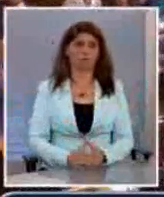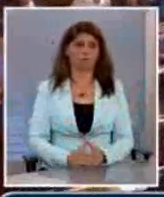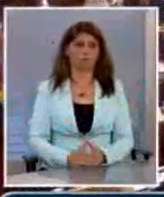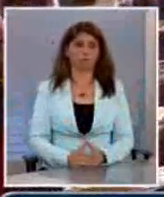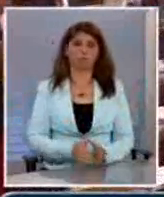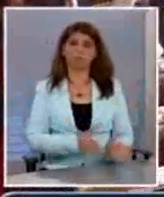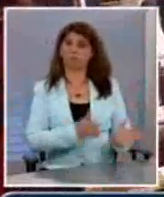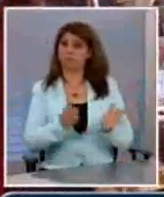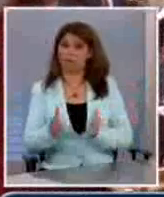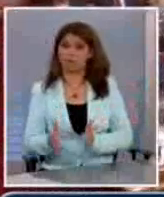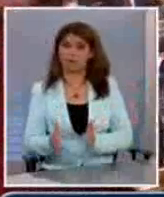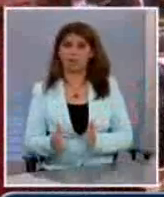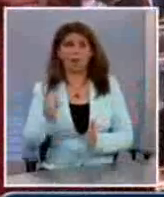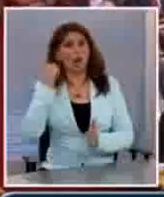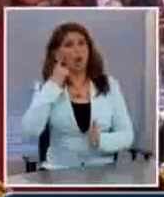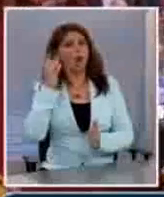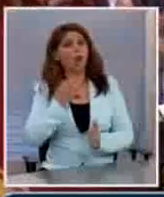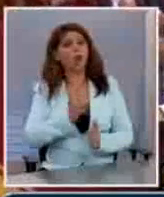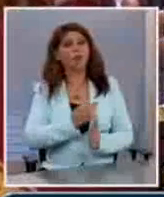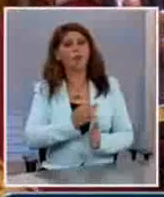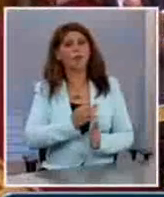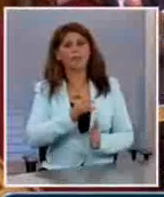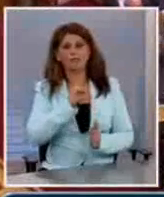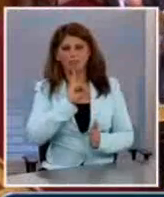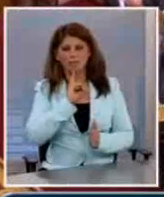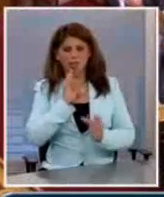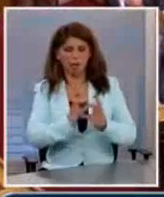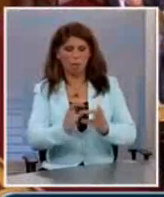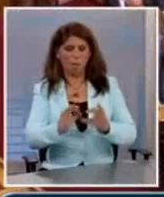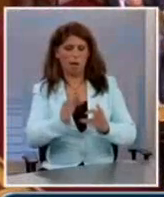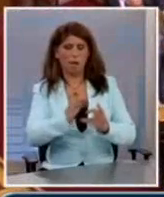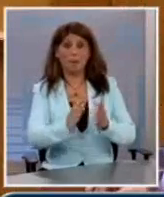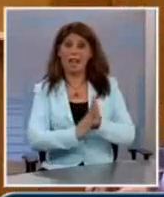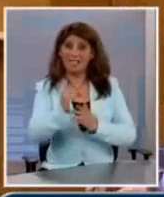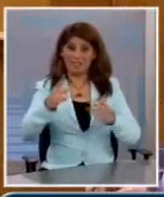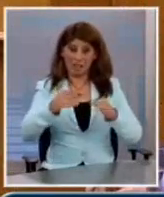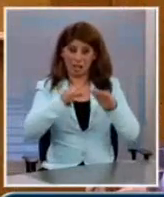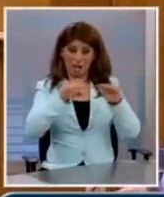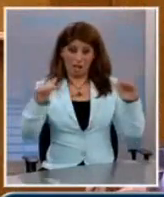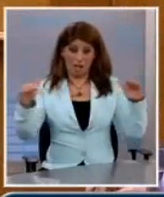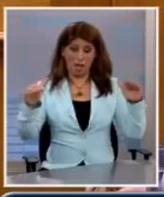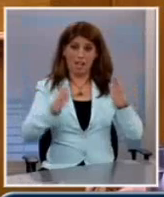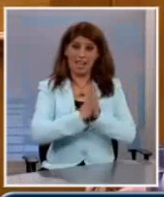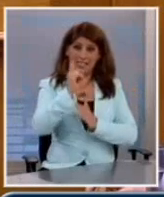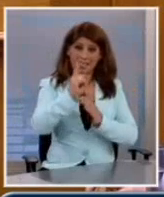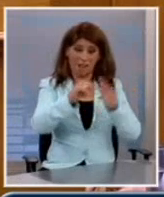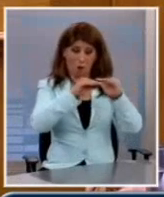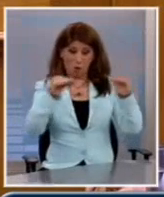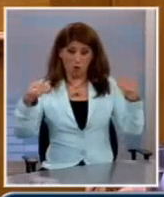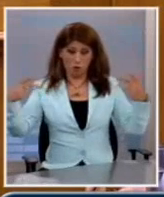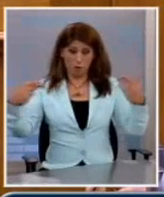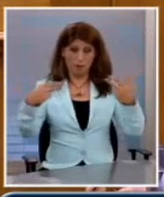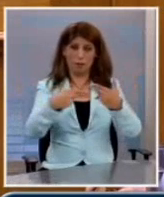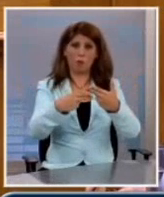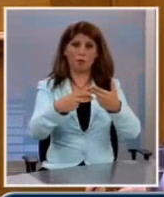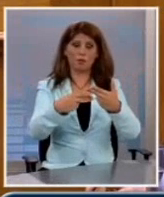Αντίθετα, η λογική σας ήταν μπαλώματα, 11 οριζόντιες περικοπές, ούτε μία, ούτε δύο, ούτε τρεις. Και